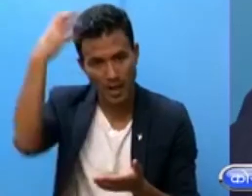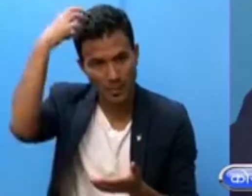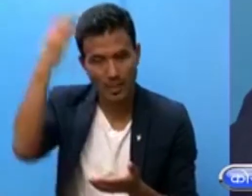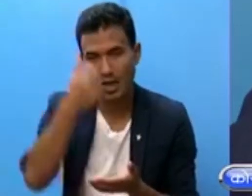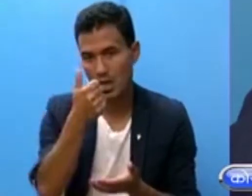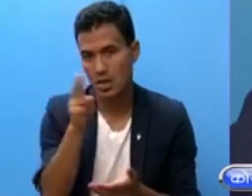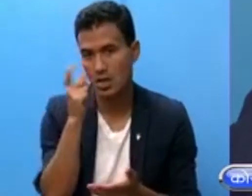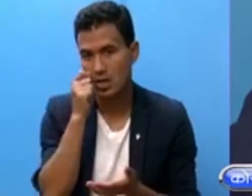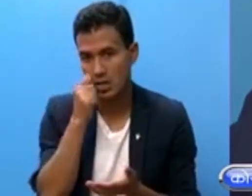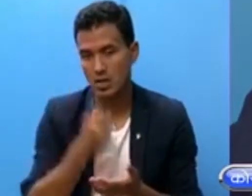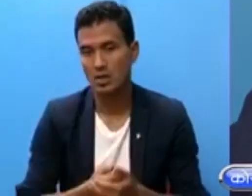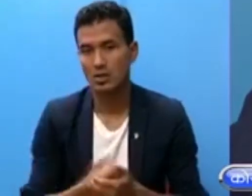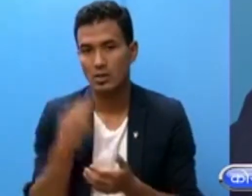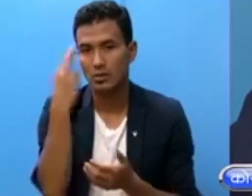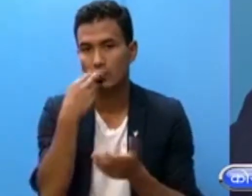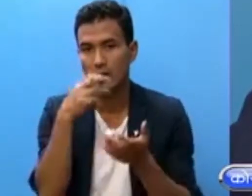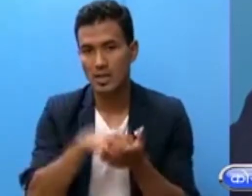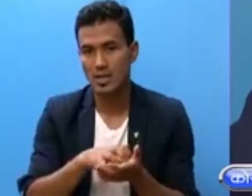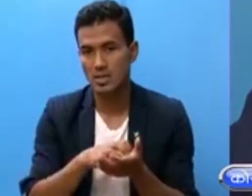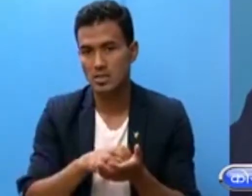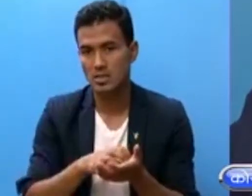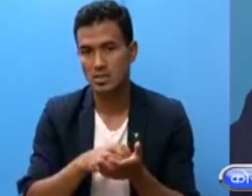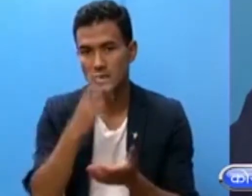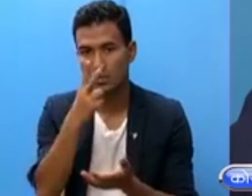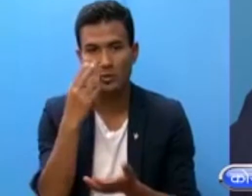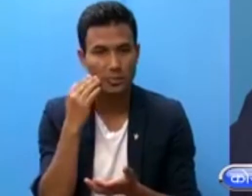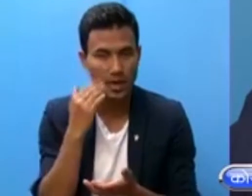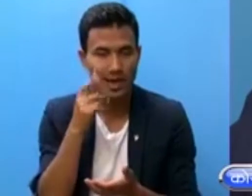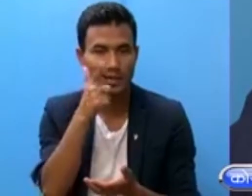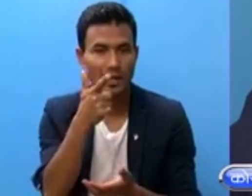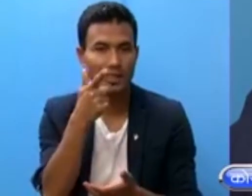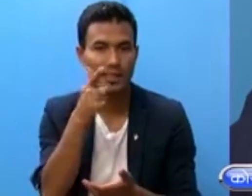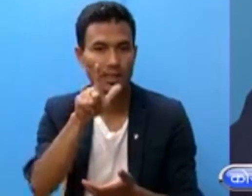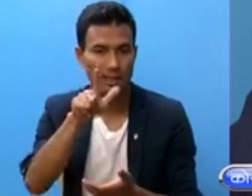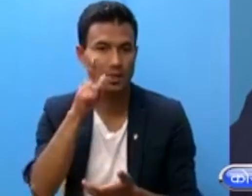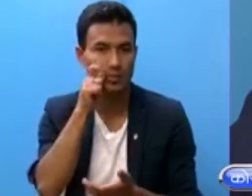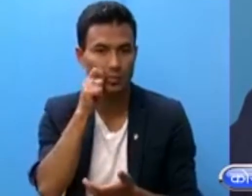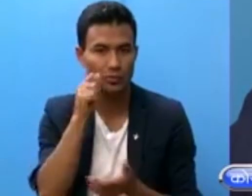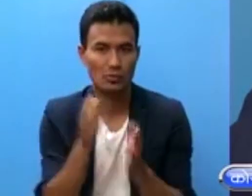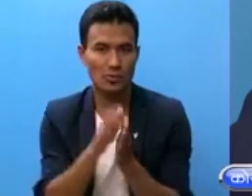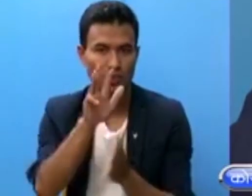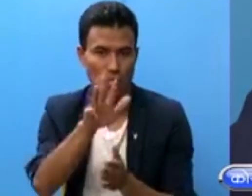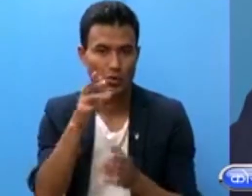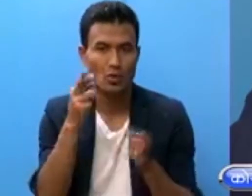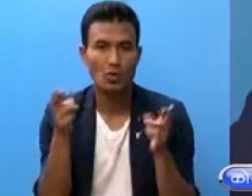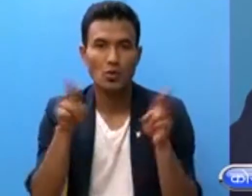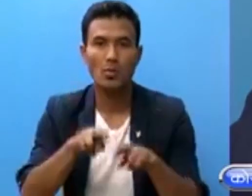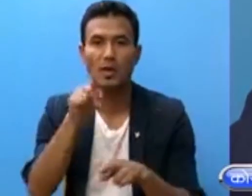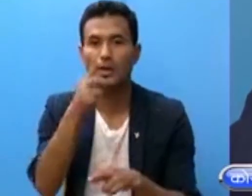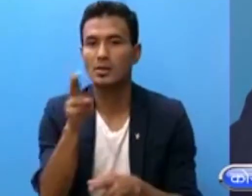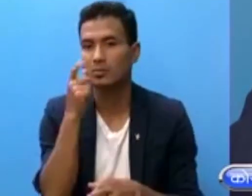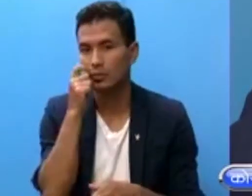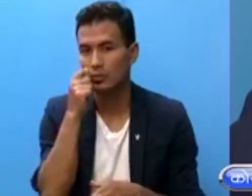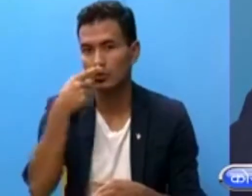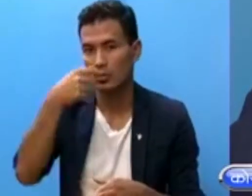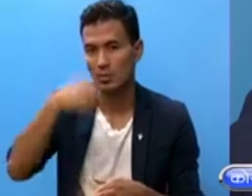पाल्पाका 6 जना पुरुष, रूपन्देहीका 2 महिला 7 पुरुष गरी 9 जना, रोल्पाको 1 जना पुरुष